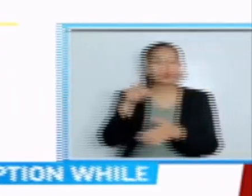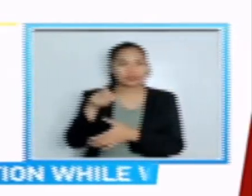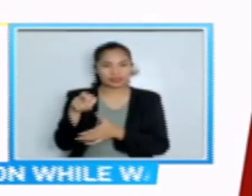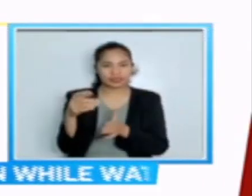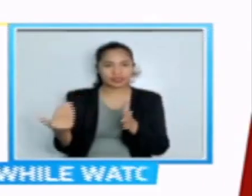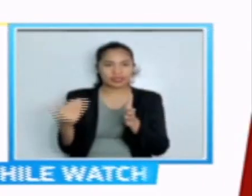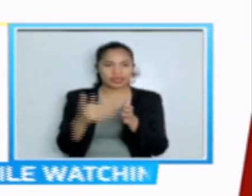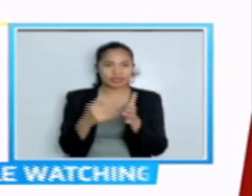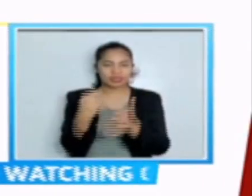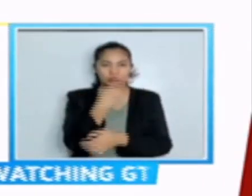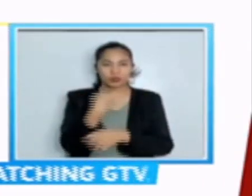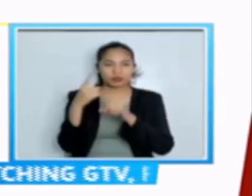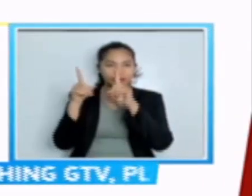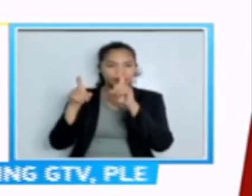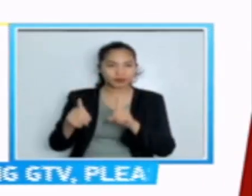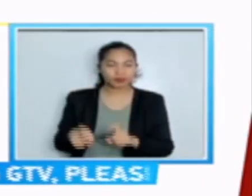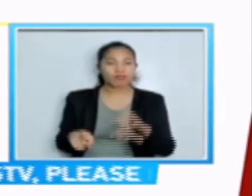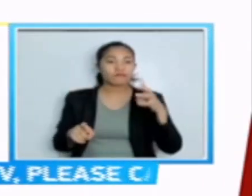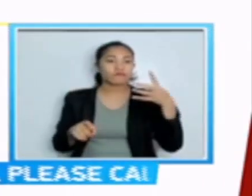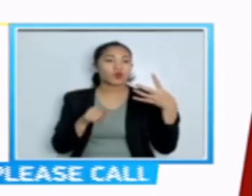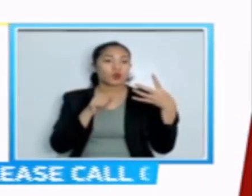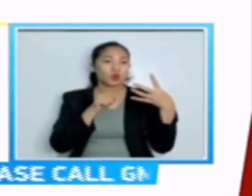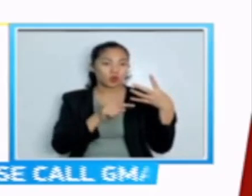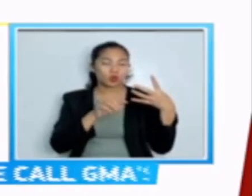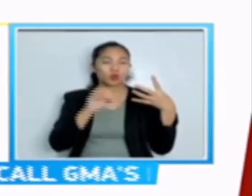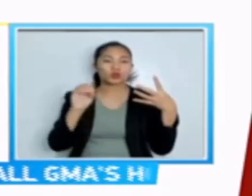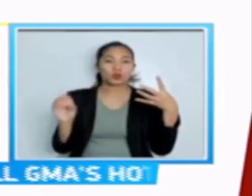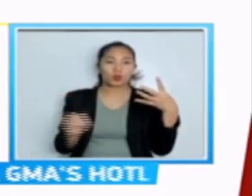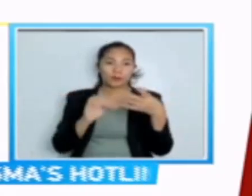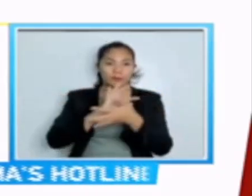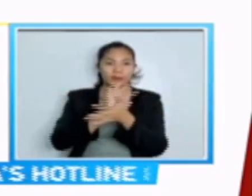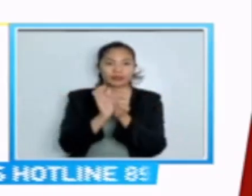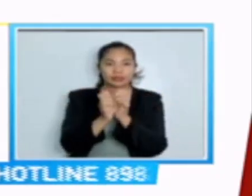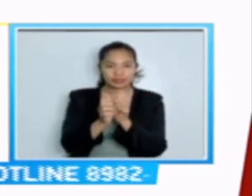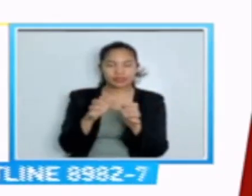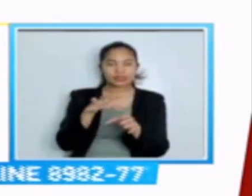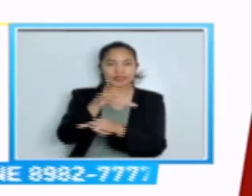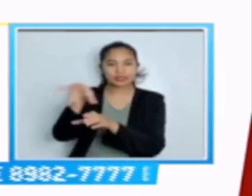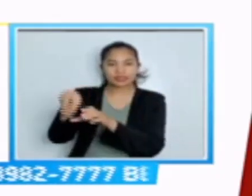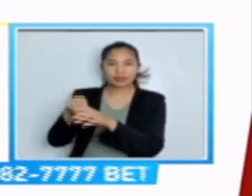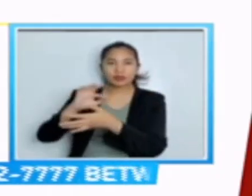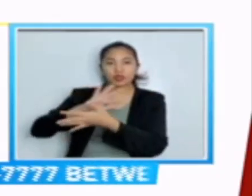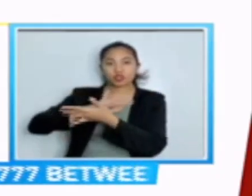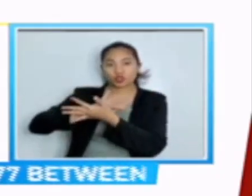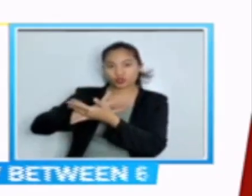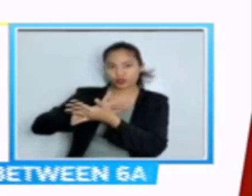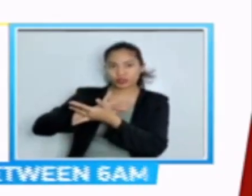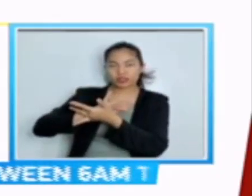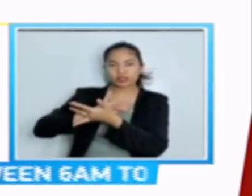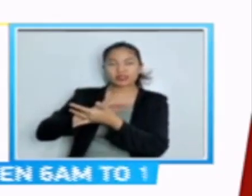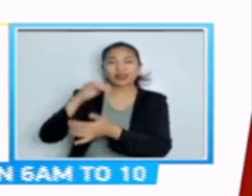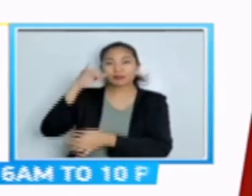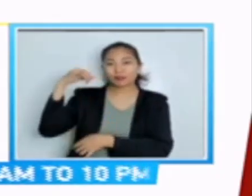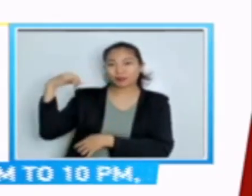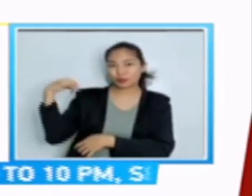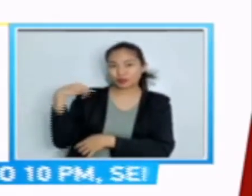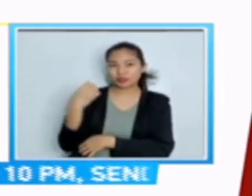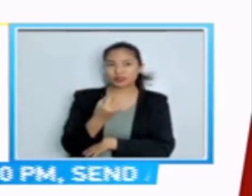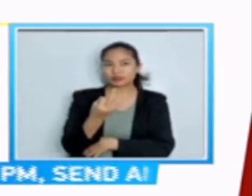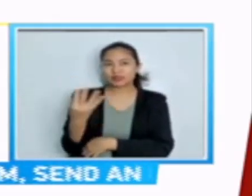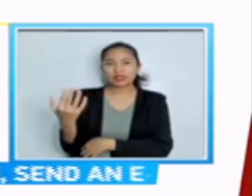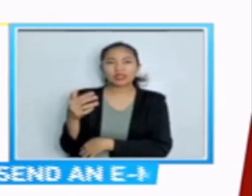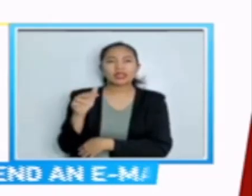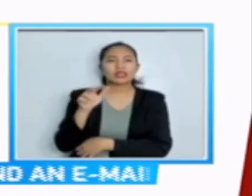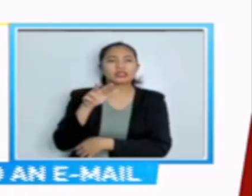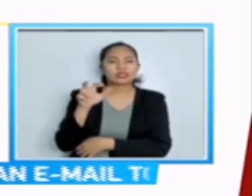2.8 million confirmed COVID cases sa bansa. Sa datos po kahapon, 318 ang naitalang bagong kaso.